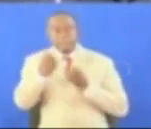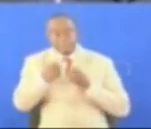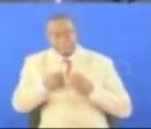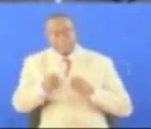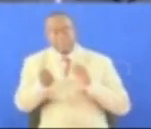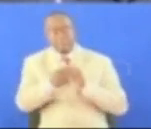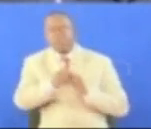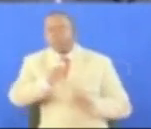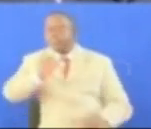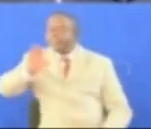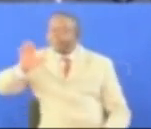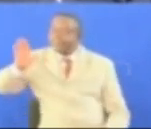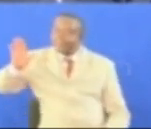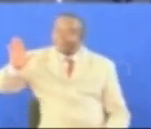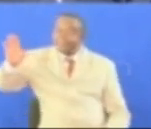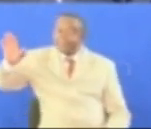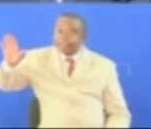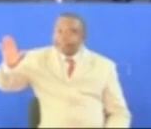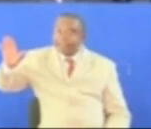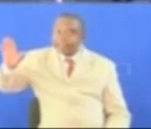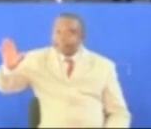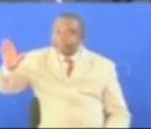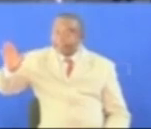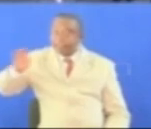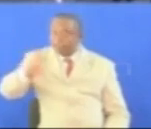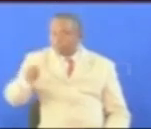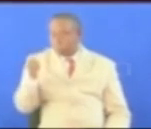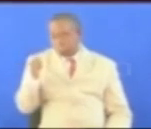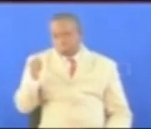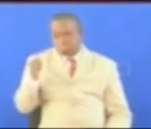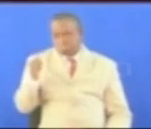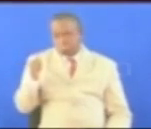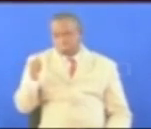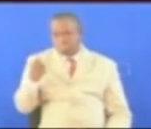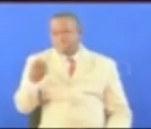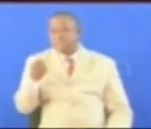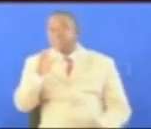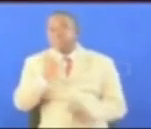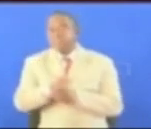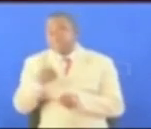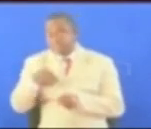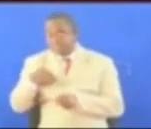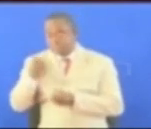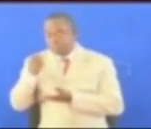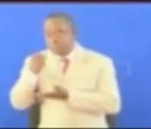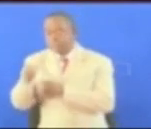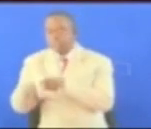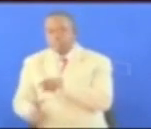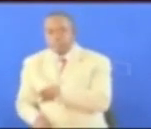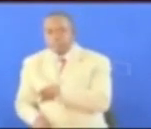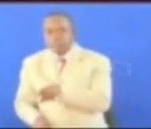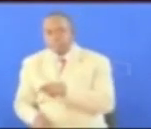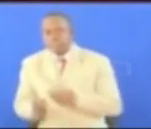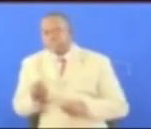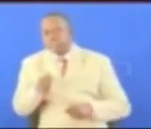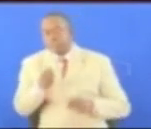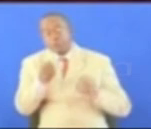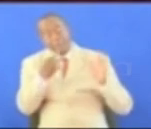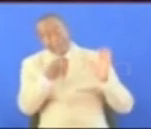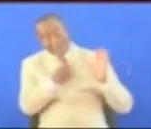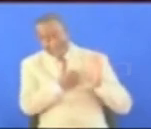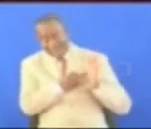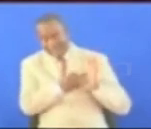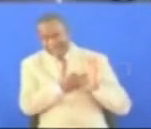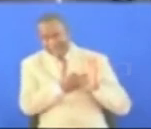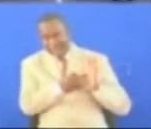yake kwa mwaka uloisha na fedha nyingi tulizowekeza huko zaidi ya trilioni 8